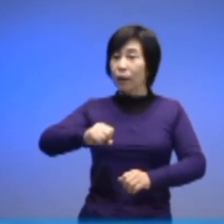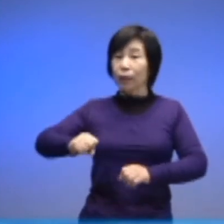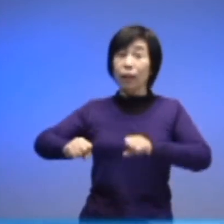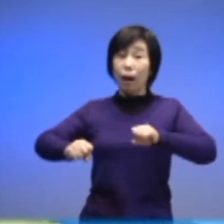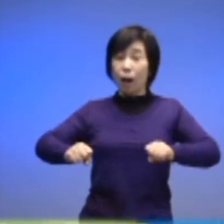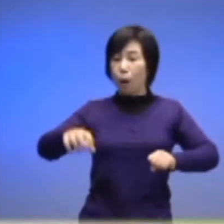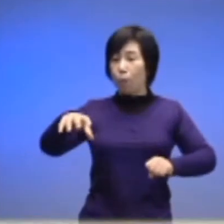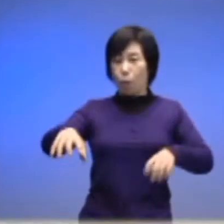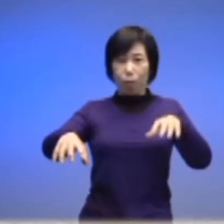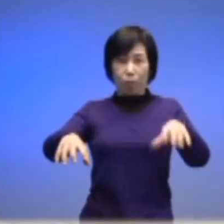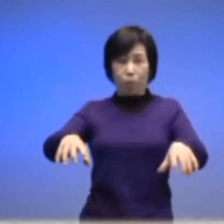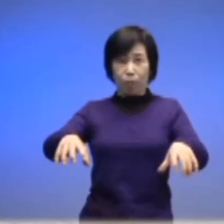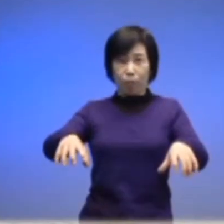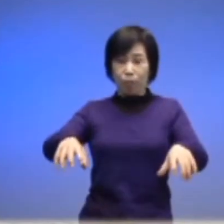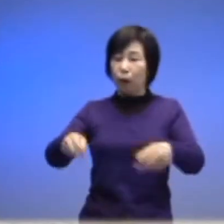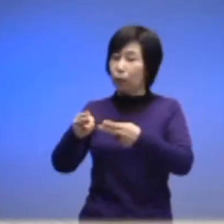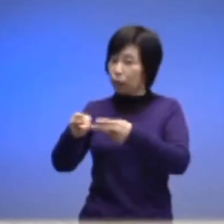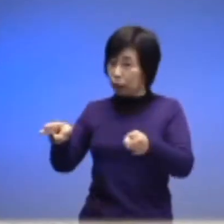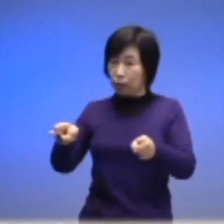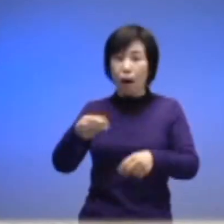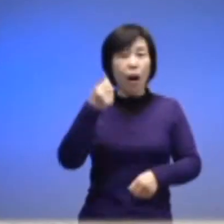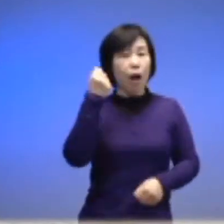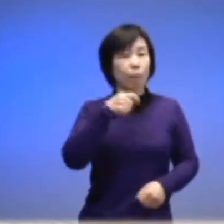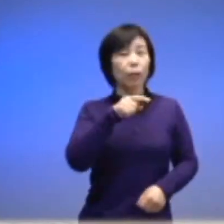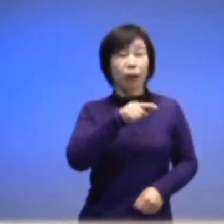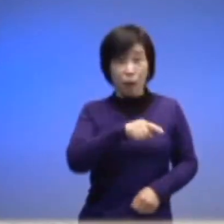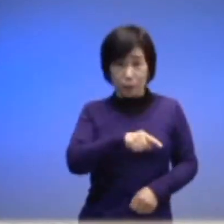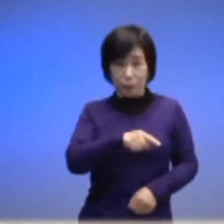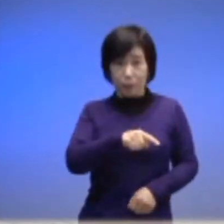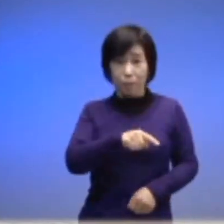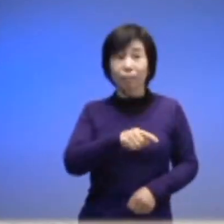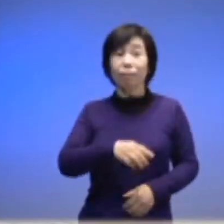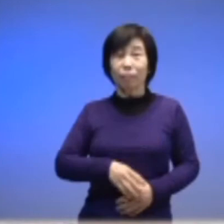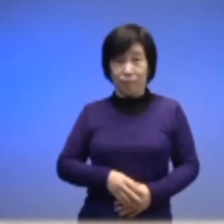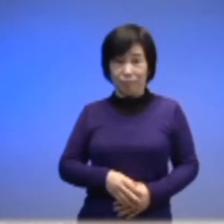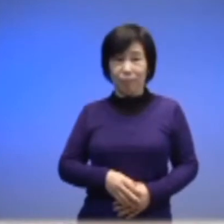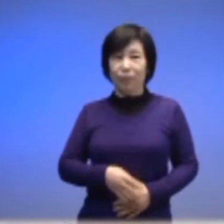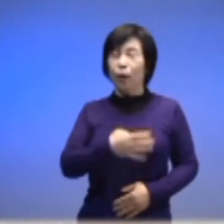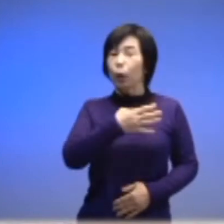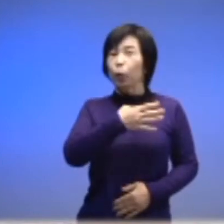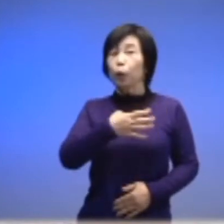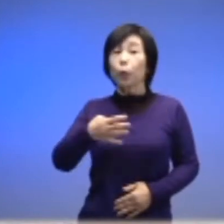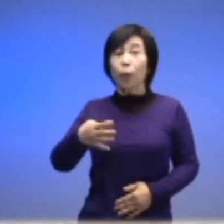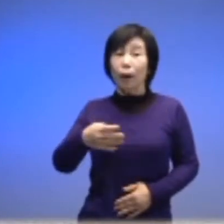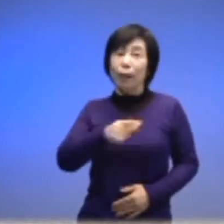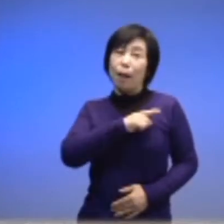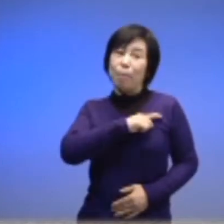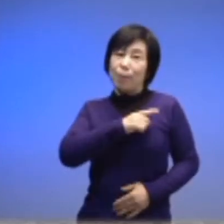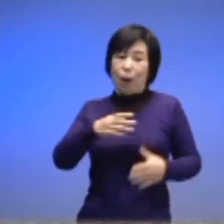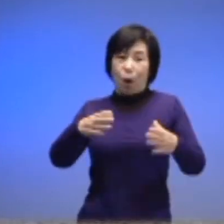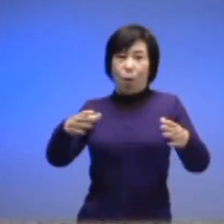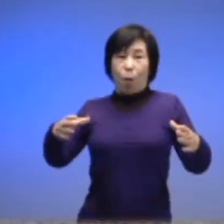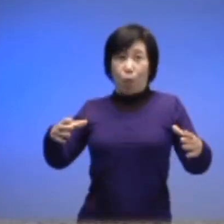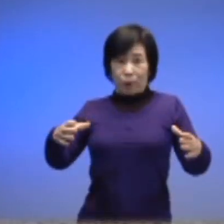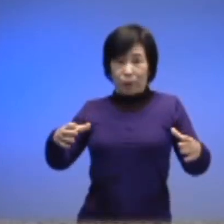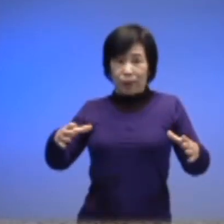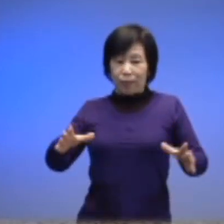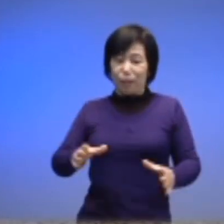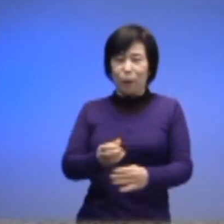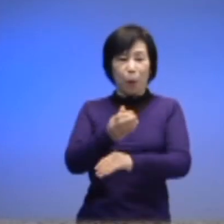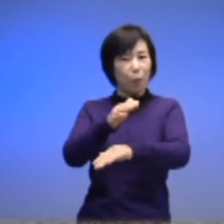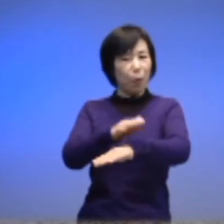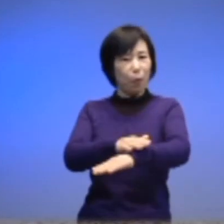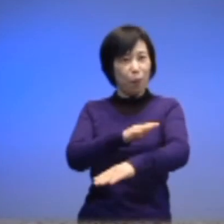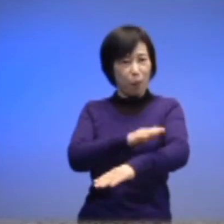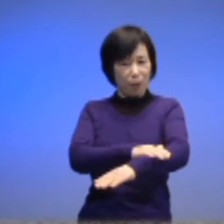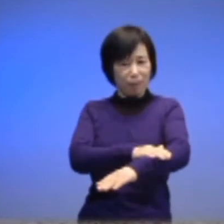ンと南ゾーンに分かれる大きな公園なんです。なんと四日市で一番大きな総合公園なんやって